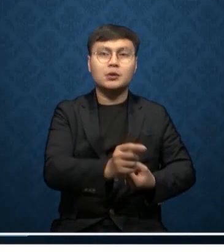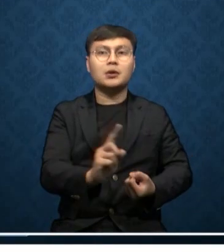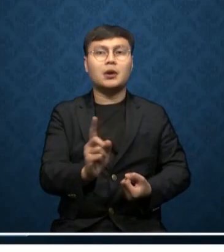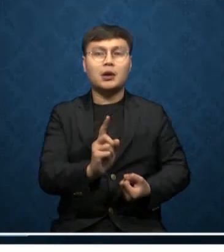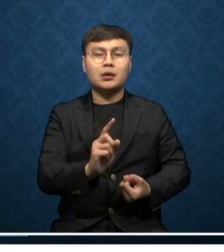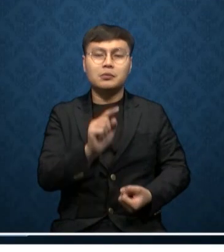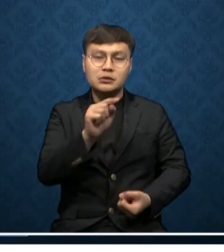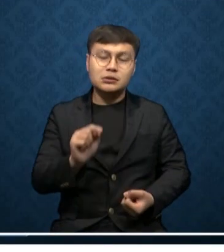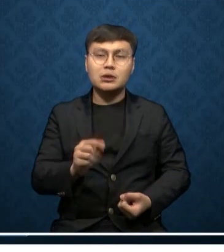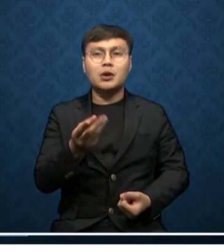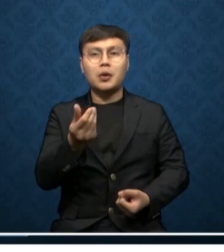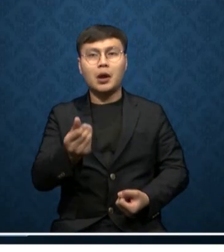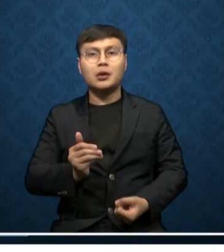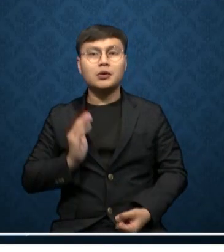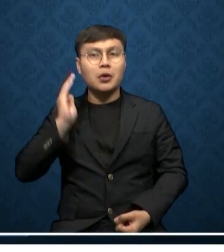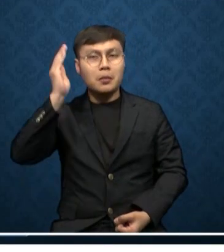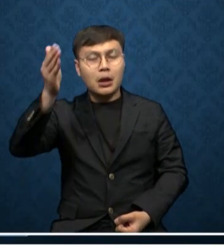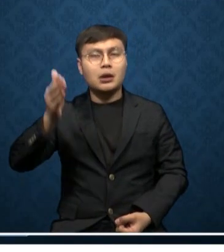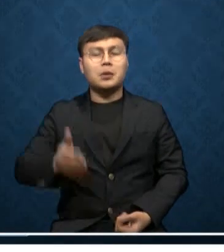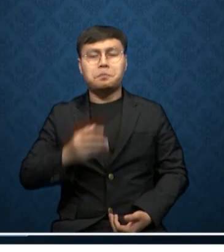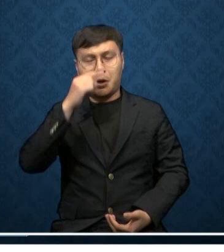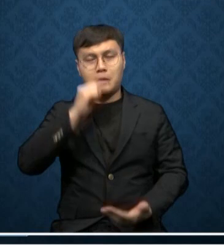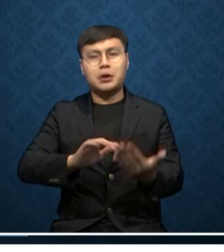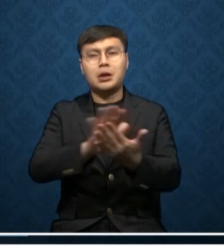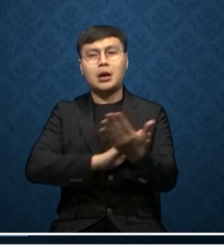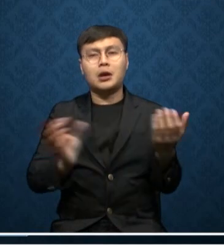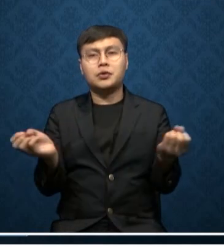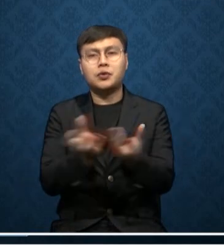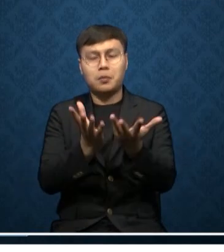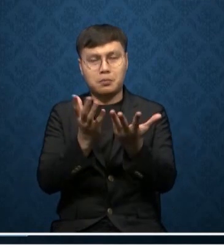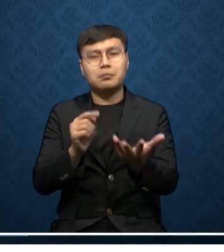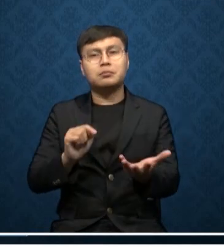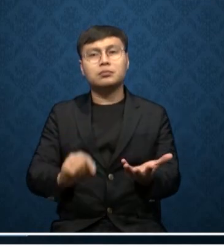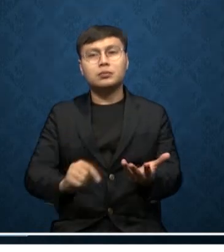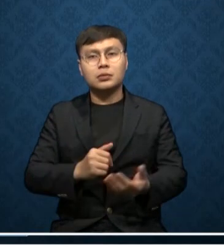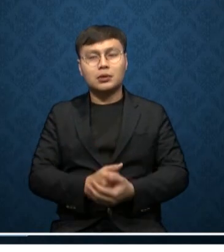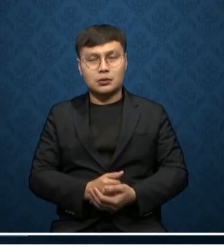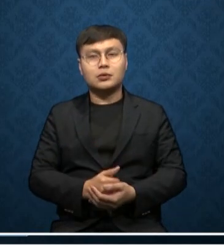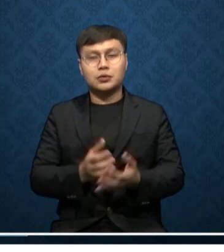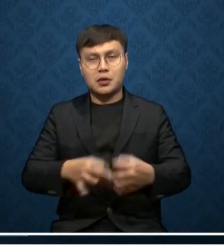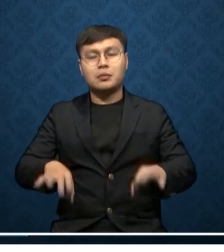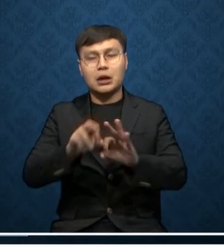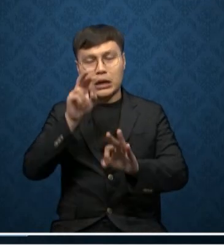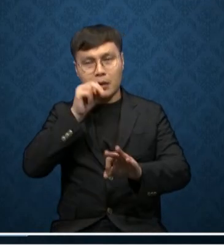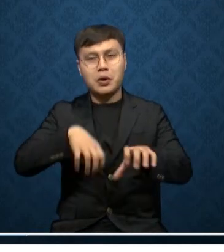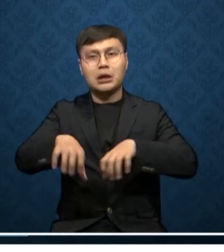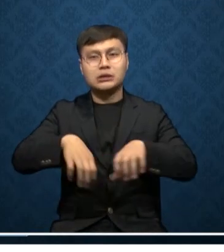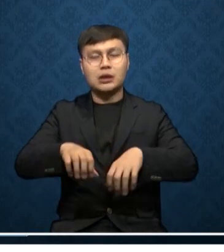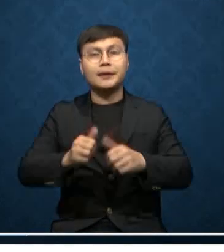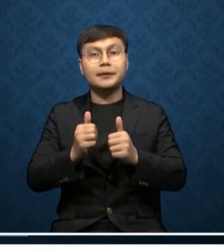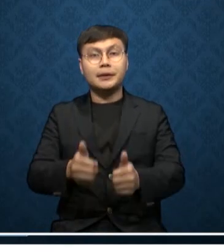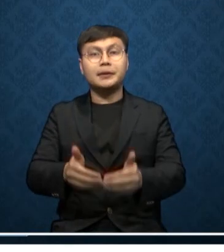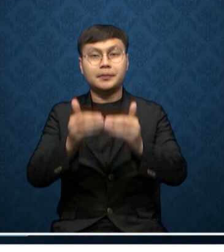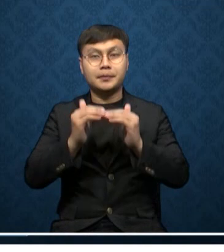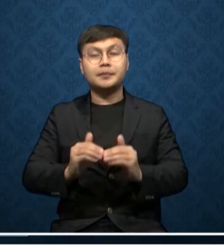ประเทศไทยจะต้องได้รับผลกระทบจากภาวะเนโยที่จะเกิดขึ้นจะต้องรองรับด้วยแผนบริหารจัดการน้ำที่ดีพอประเด็นที่ 2